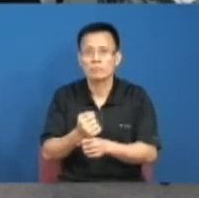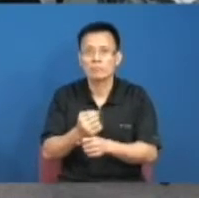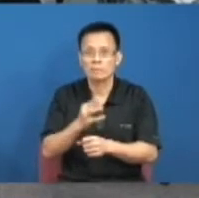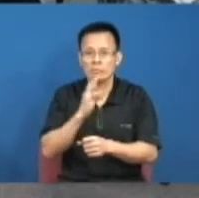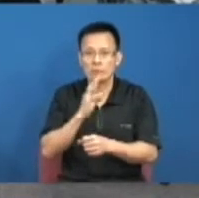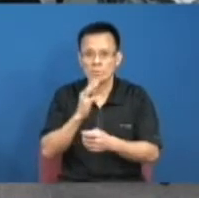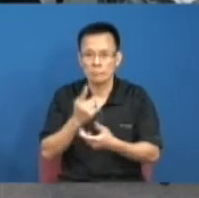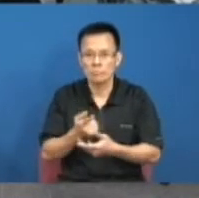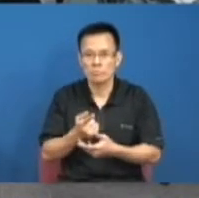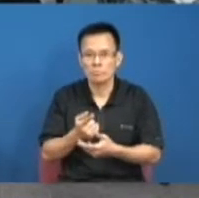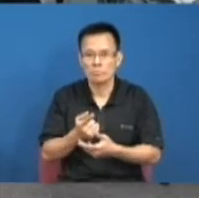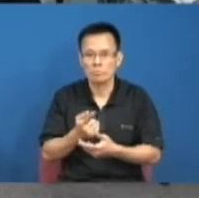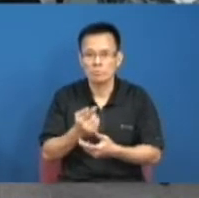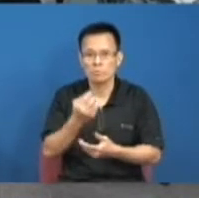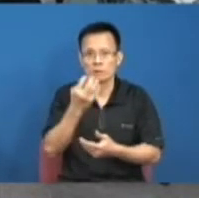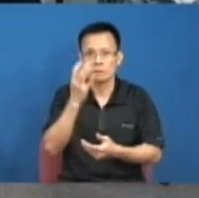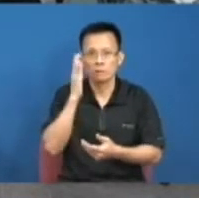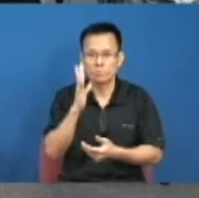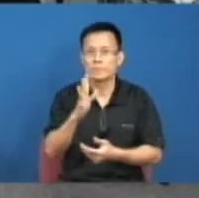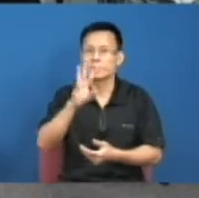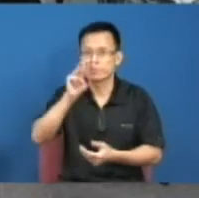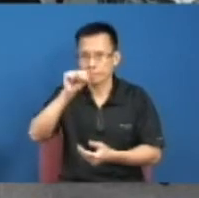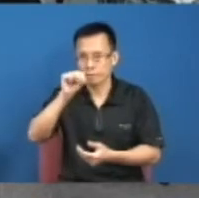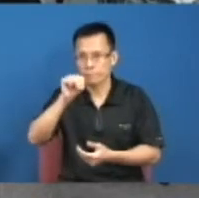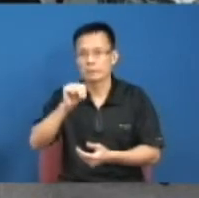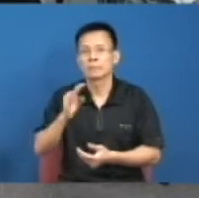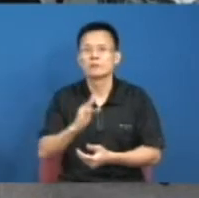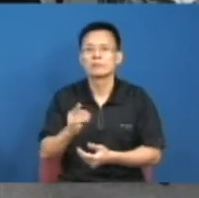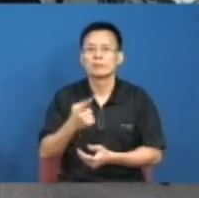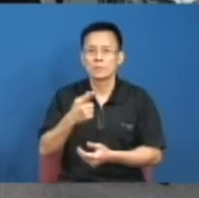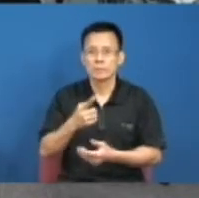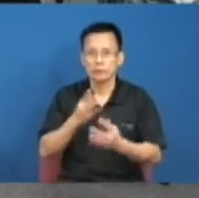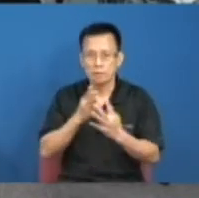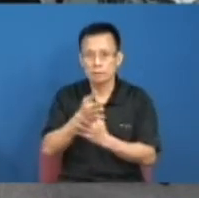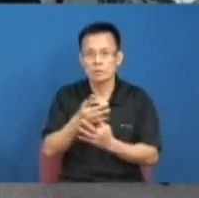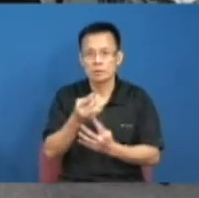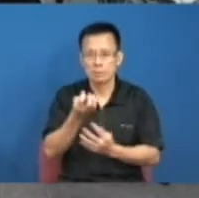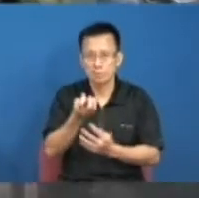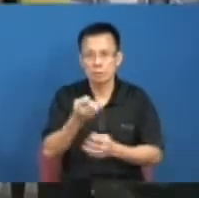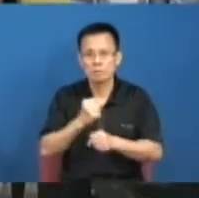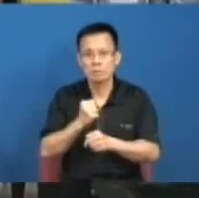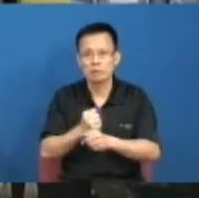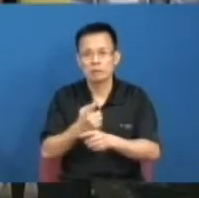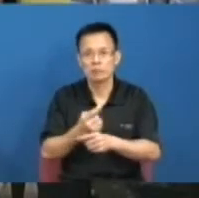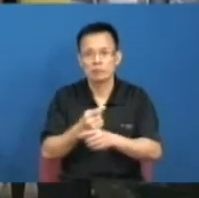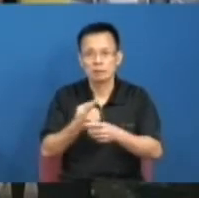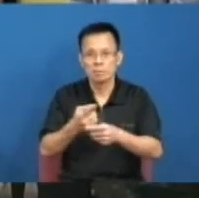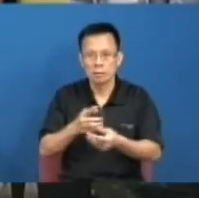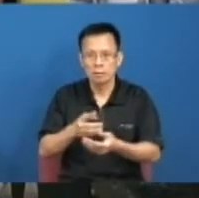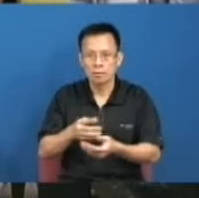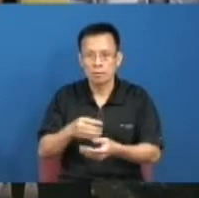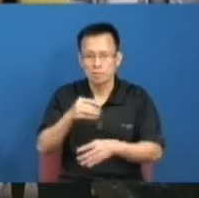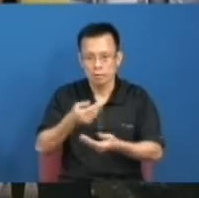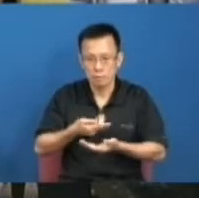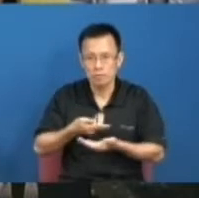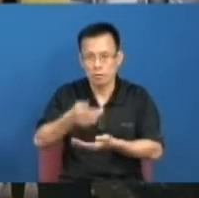署可以容許咧，大約500mm 到咯。咁、 okay. 就依個就只要通過小型工程依、這個方法入職俾翻屋宇署